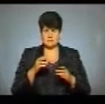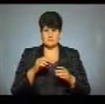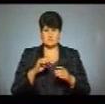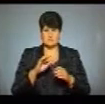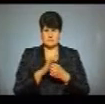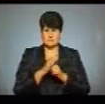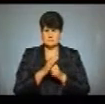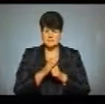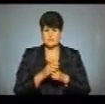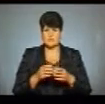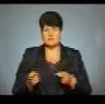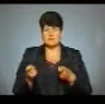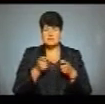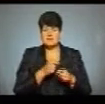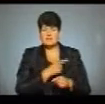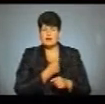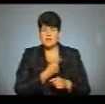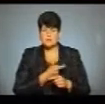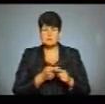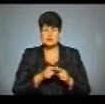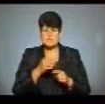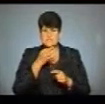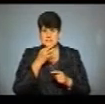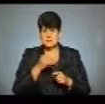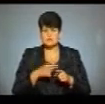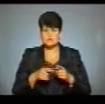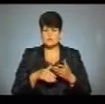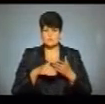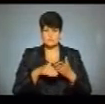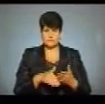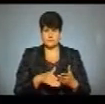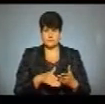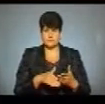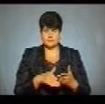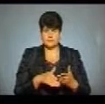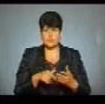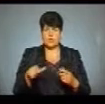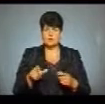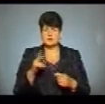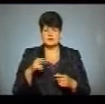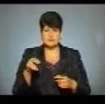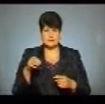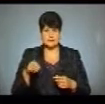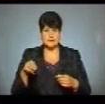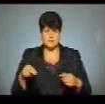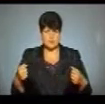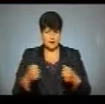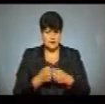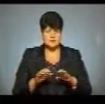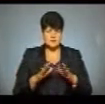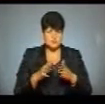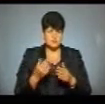лікарні. Про це повідомила диспетчер місцевої швидкої допомоги Оксана Лущук. Дорожньо-транспортна пригода сталася